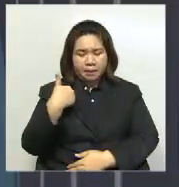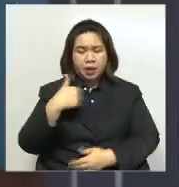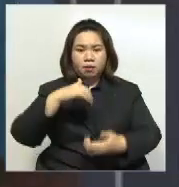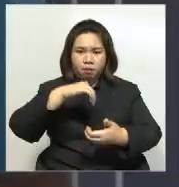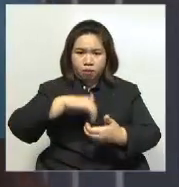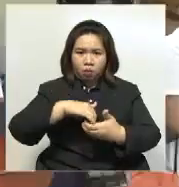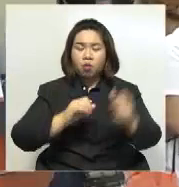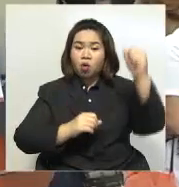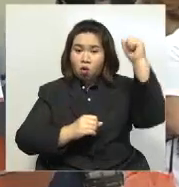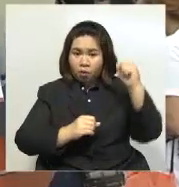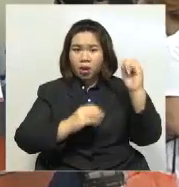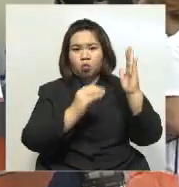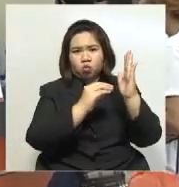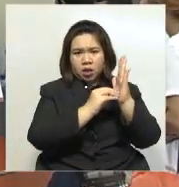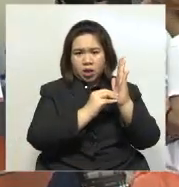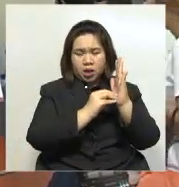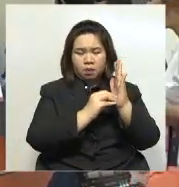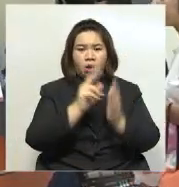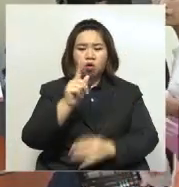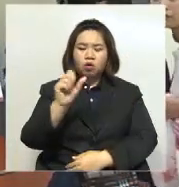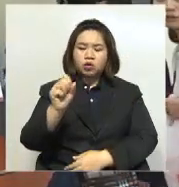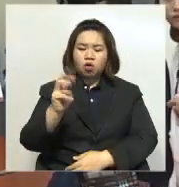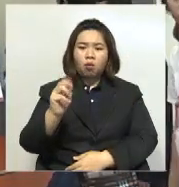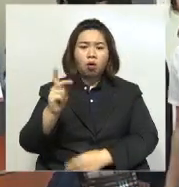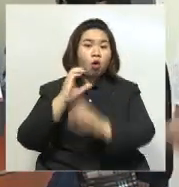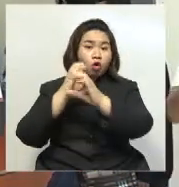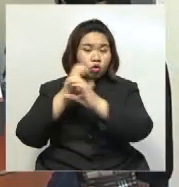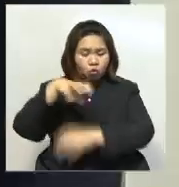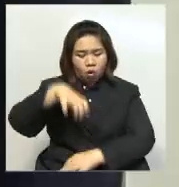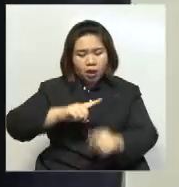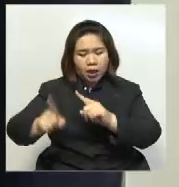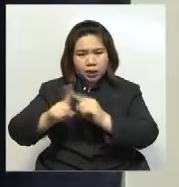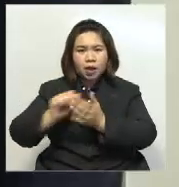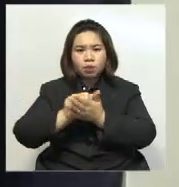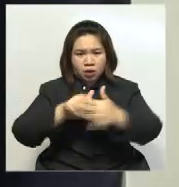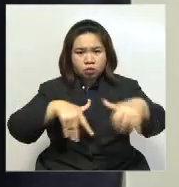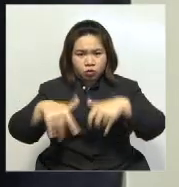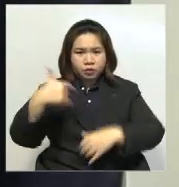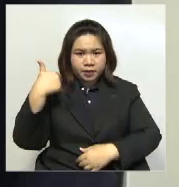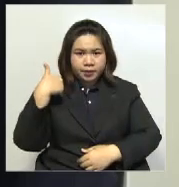มกและบขสเตรียมรถที่จะเข้ามารองรับให้บริการประชาชนแล้วค่ะ